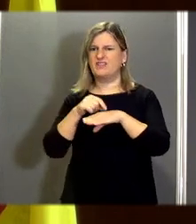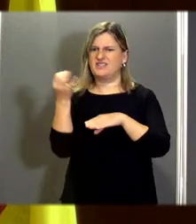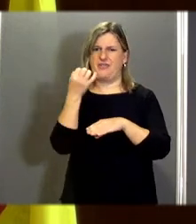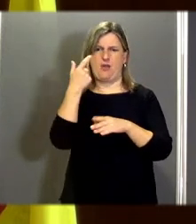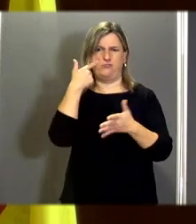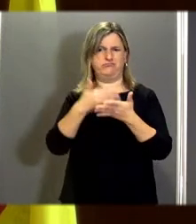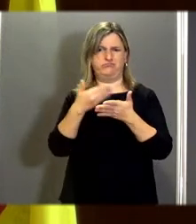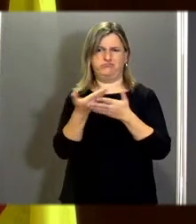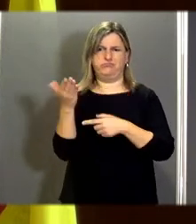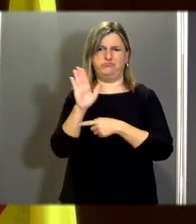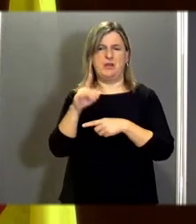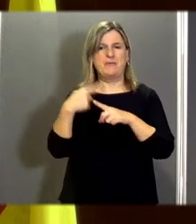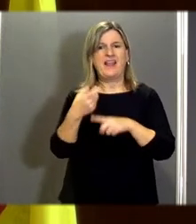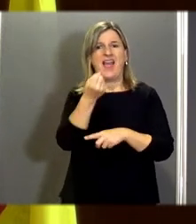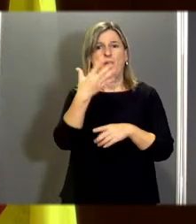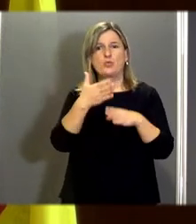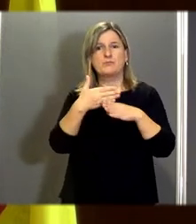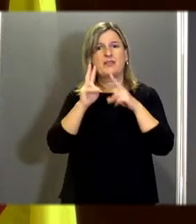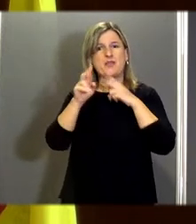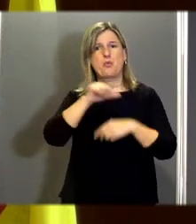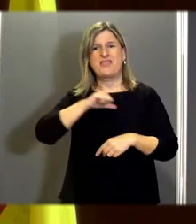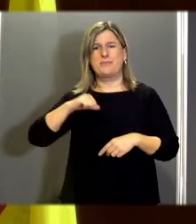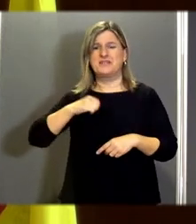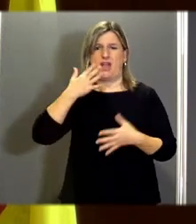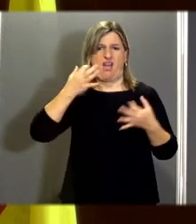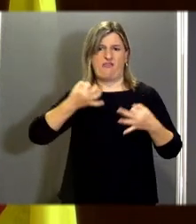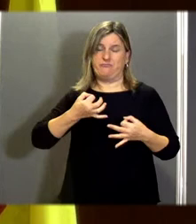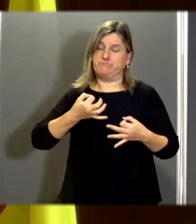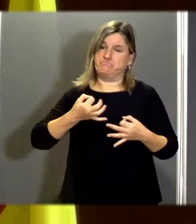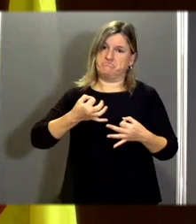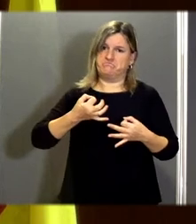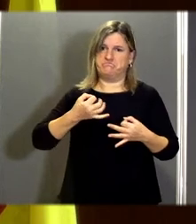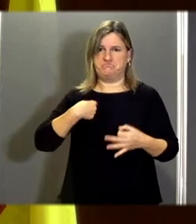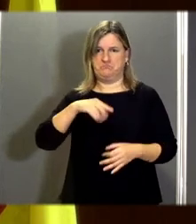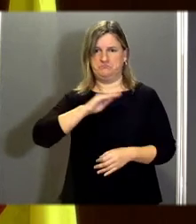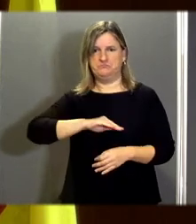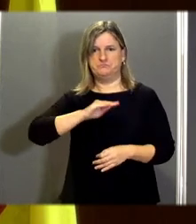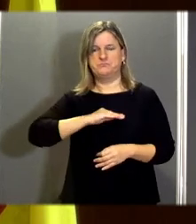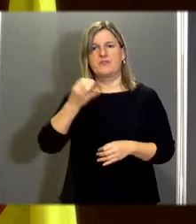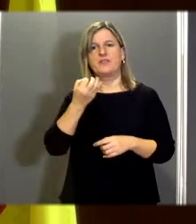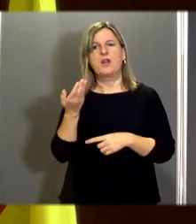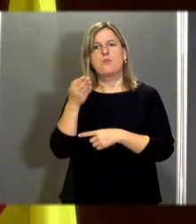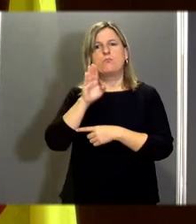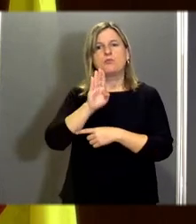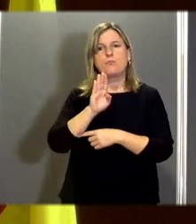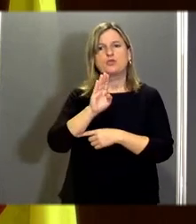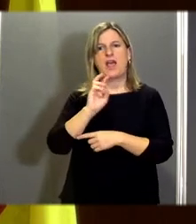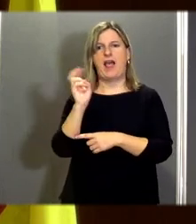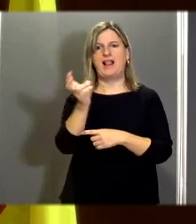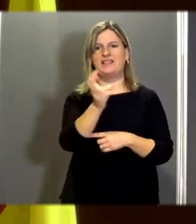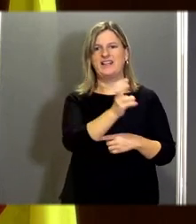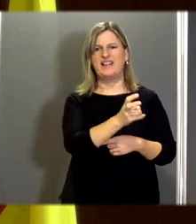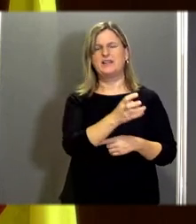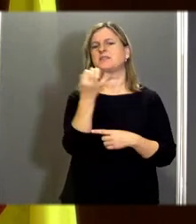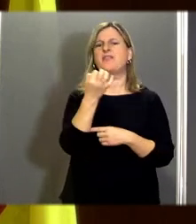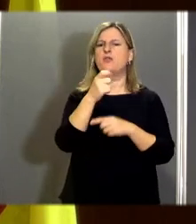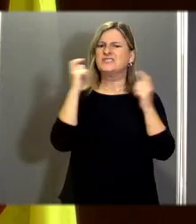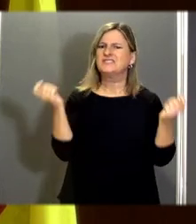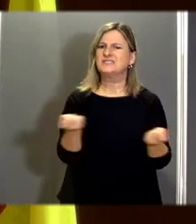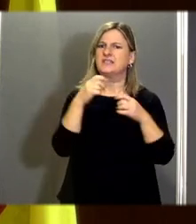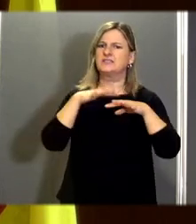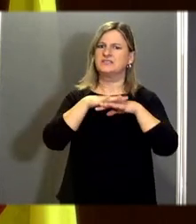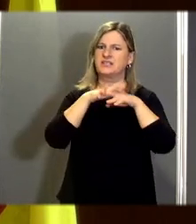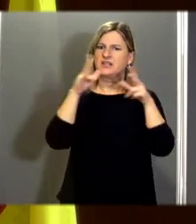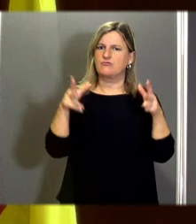que s'autonomenen independentistes, proposant alternatives i fomentant l'ús massiu de xarxes socials i